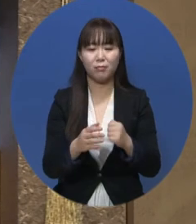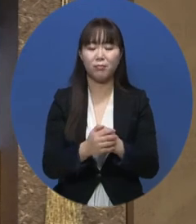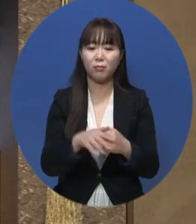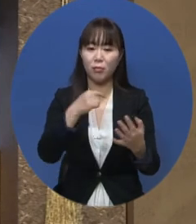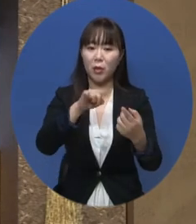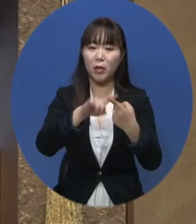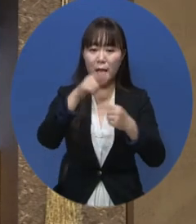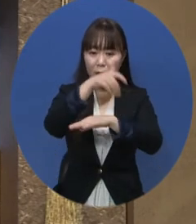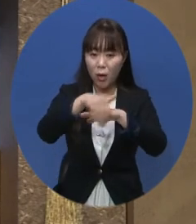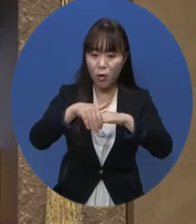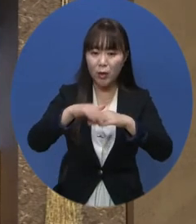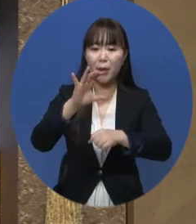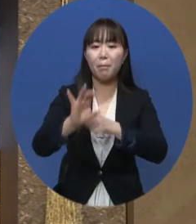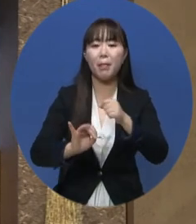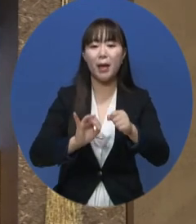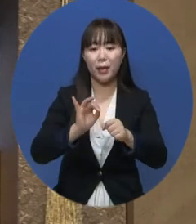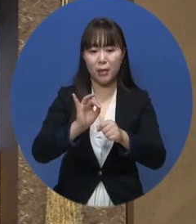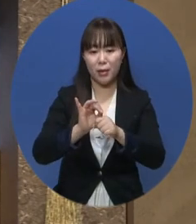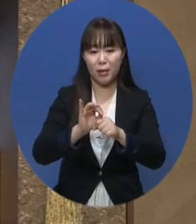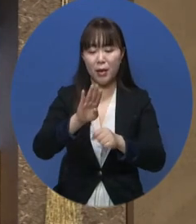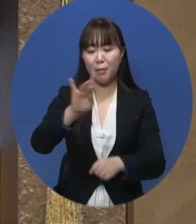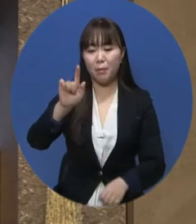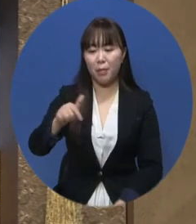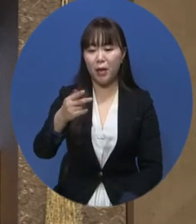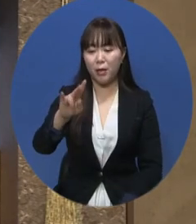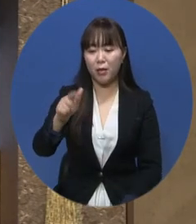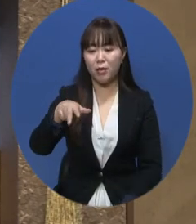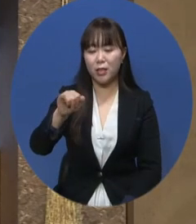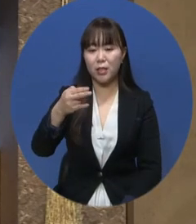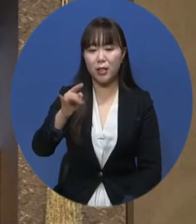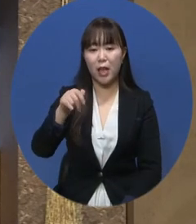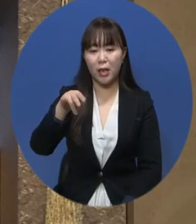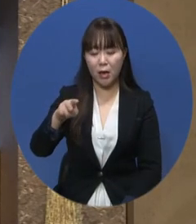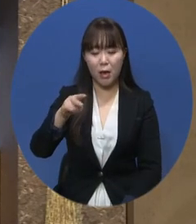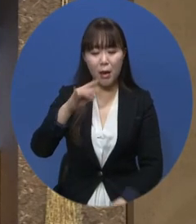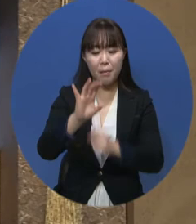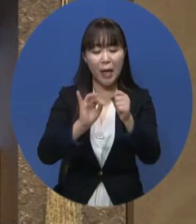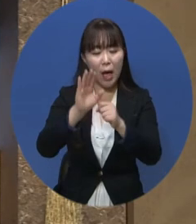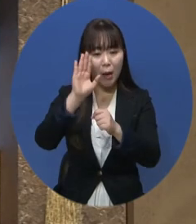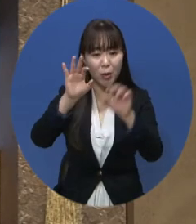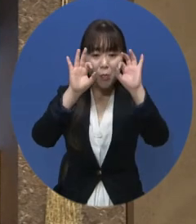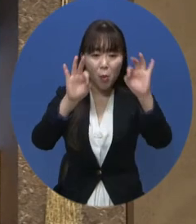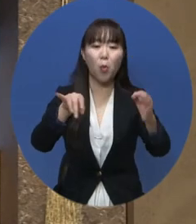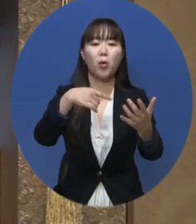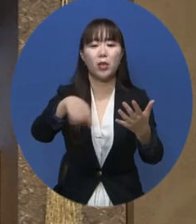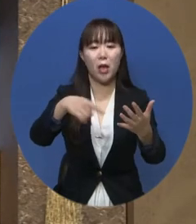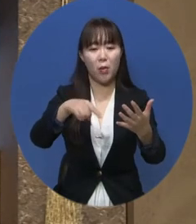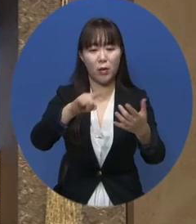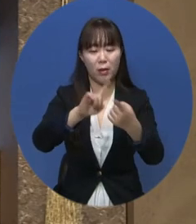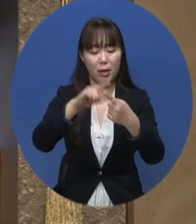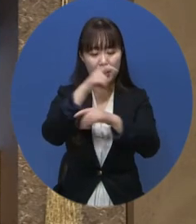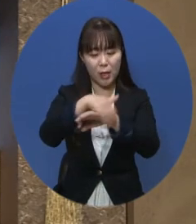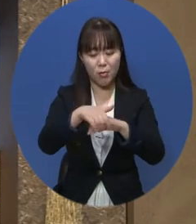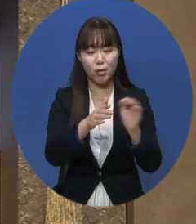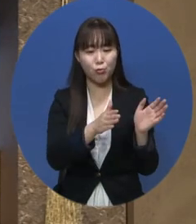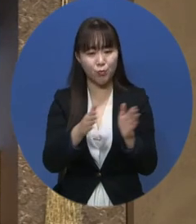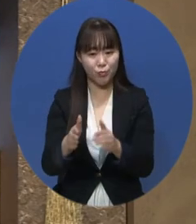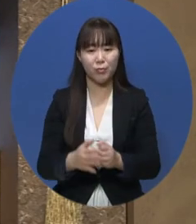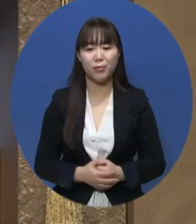교육 계획은 100년지 대계다. 100년 앞을 내다보고 우리가 그 교육을 계획을 잡고